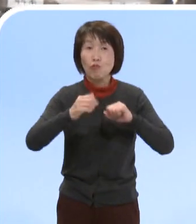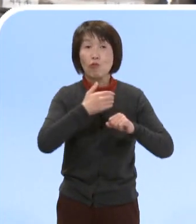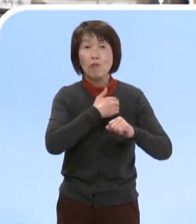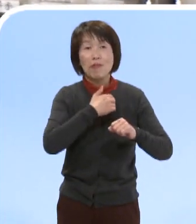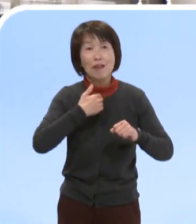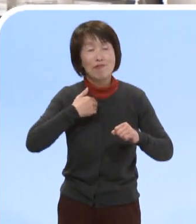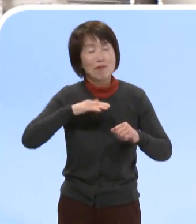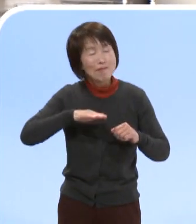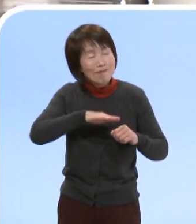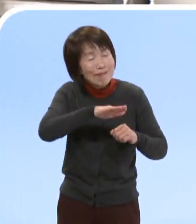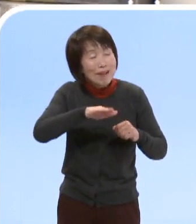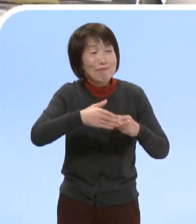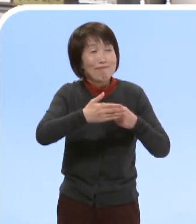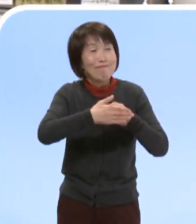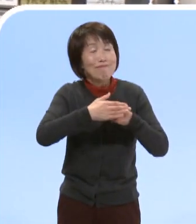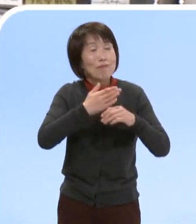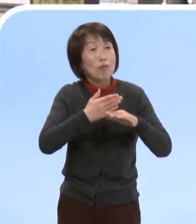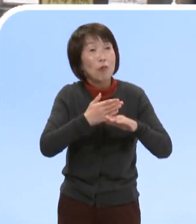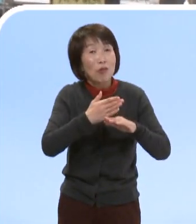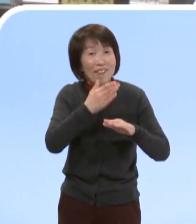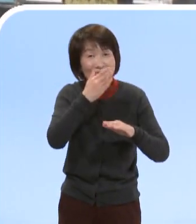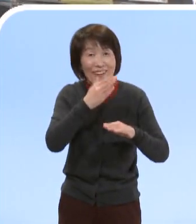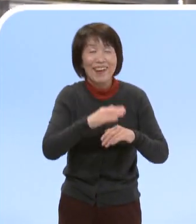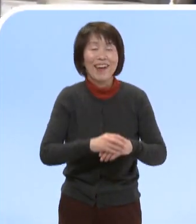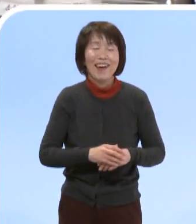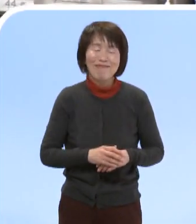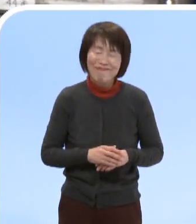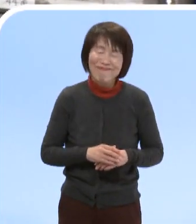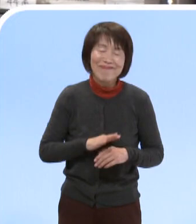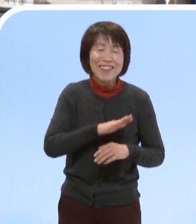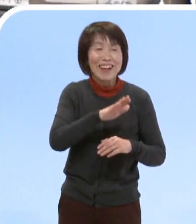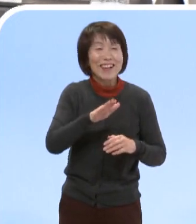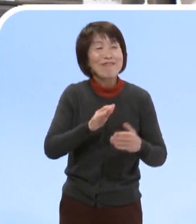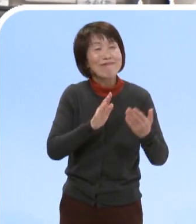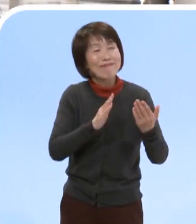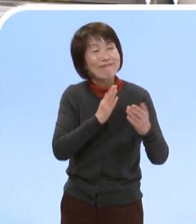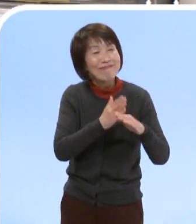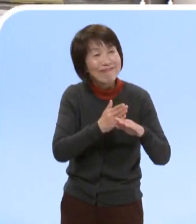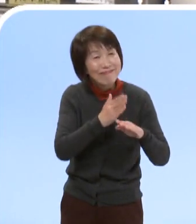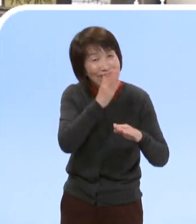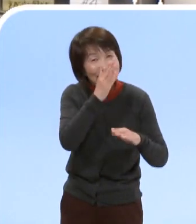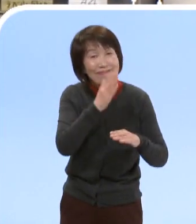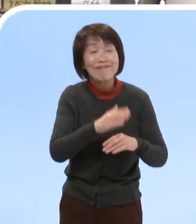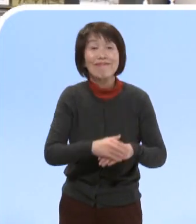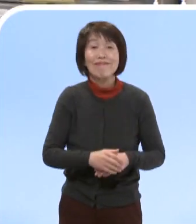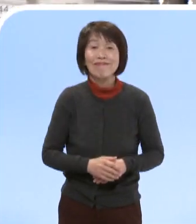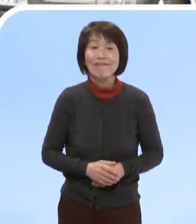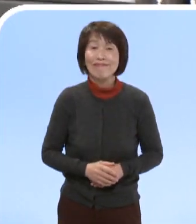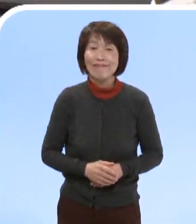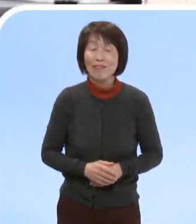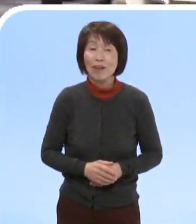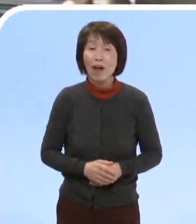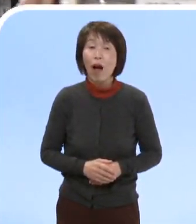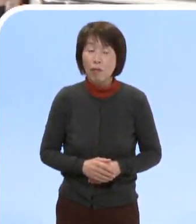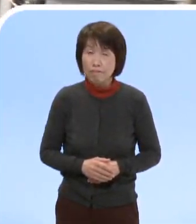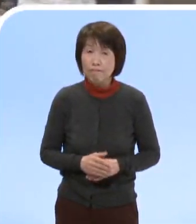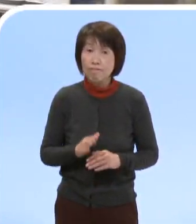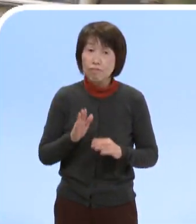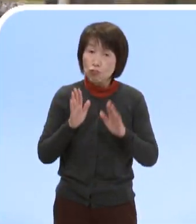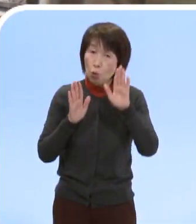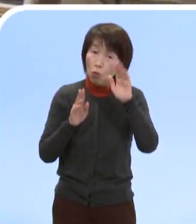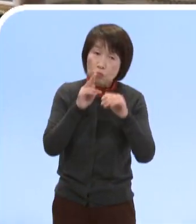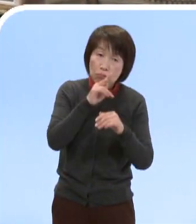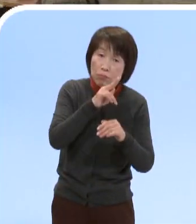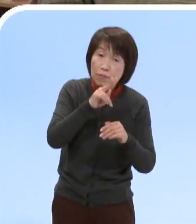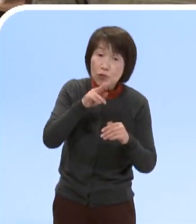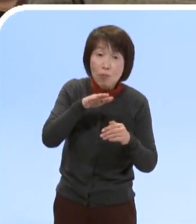さんのお力があって動いてるんで、はい、感謝感謝です。 なんかいい仲間っていう感じが